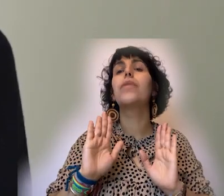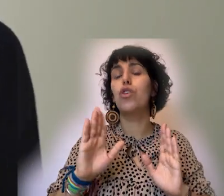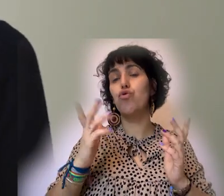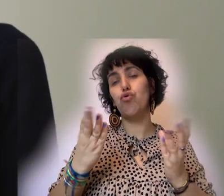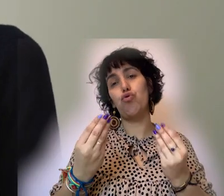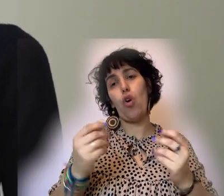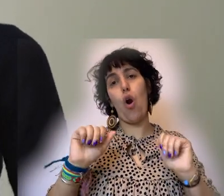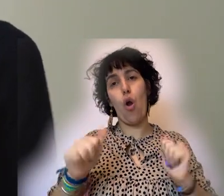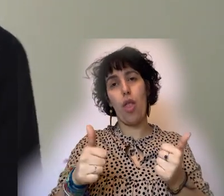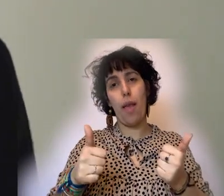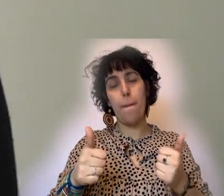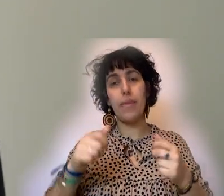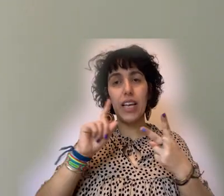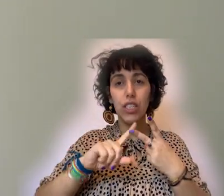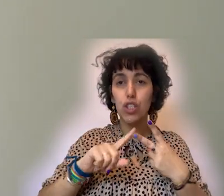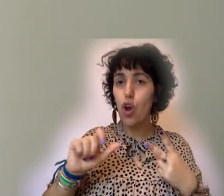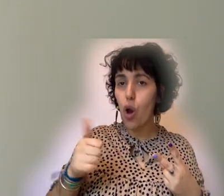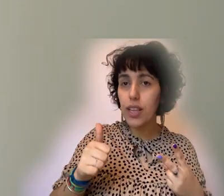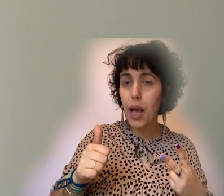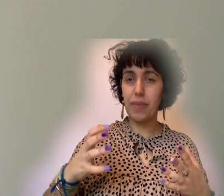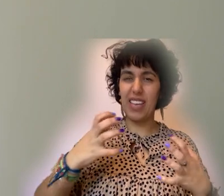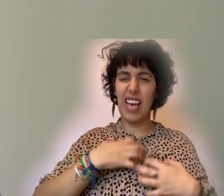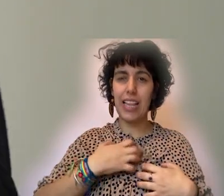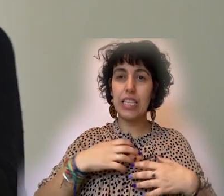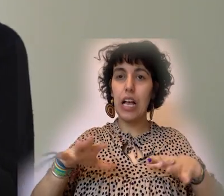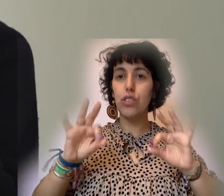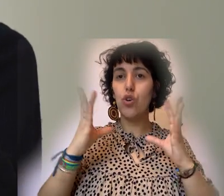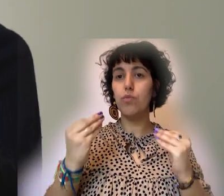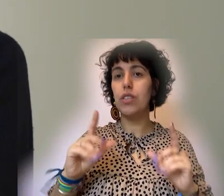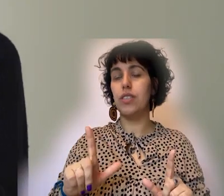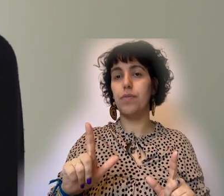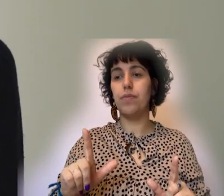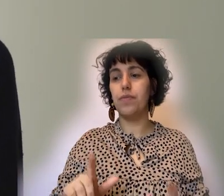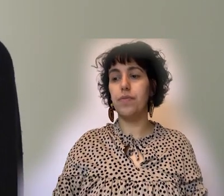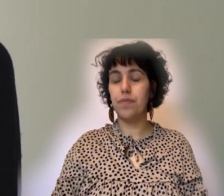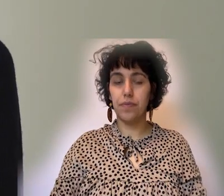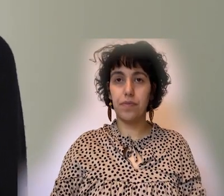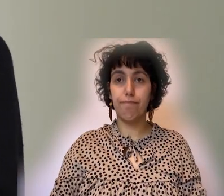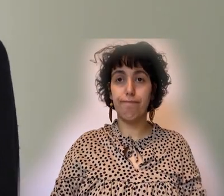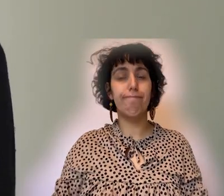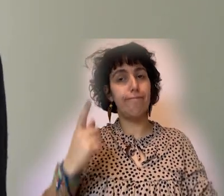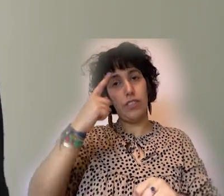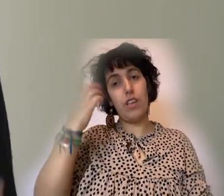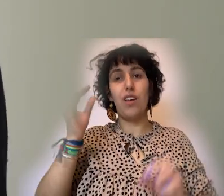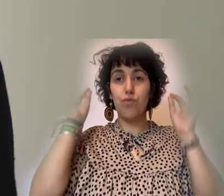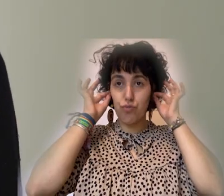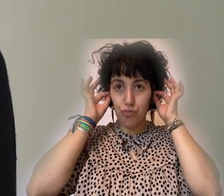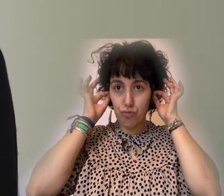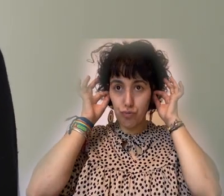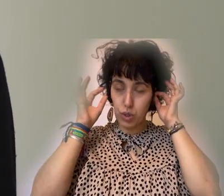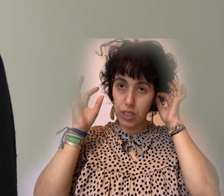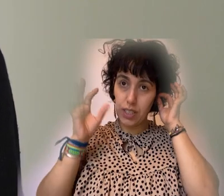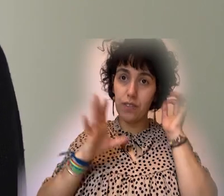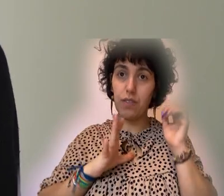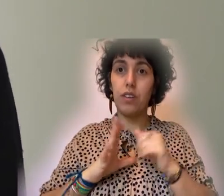herhangi bir kavga mı hazırlamak ikinci önemli şeylerden bir tanesi müzik dinlemek dedim Çünkü karanlık bir